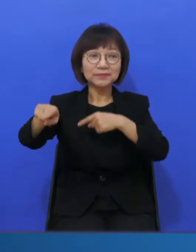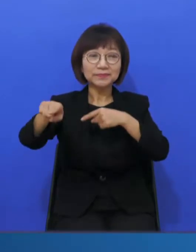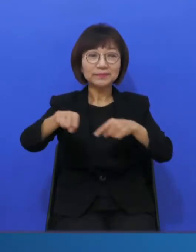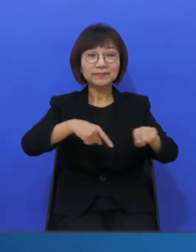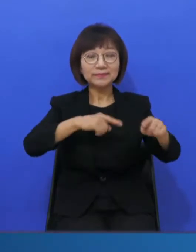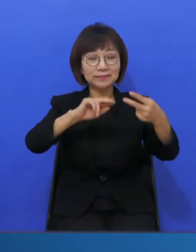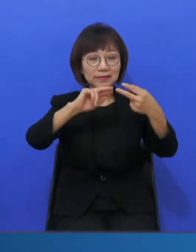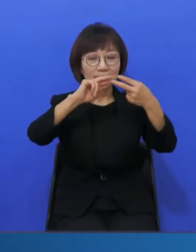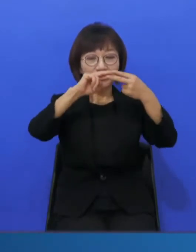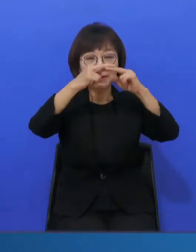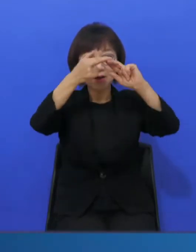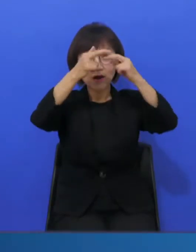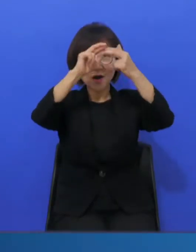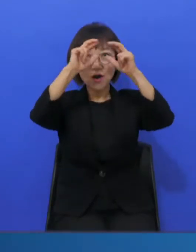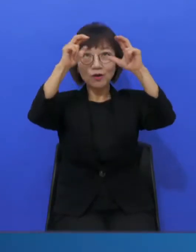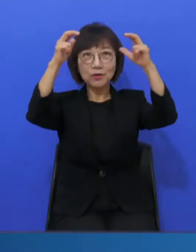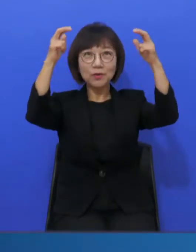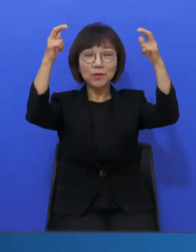다스리시니